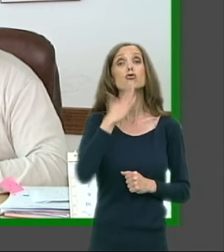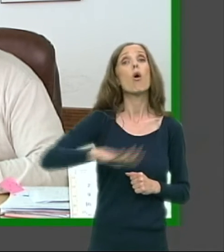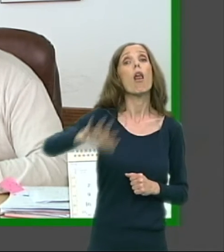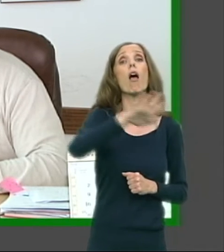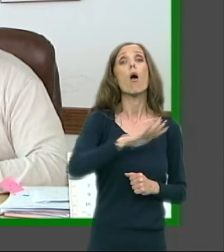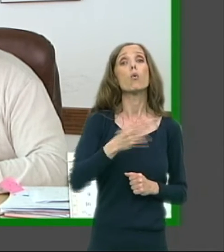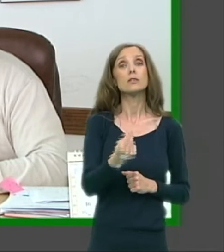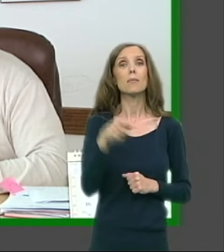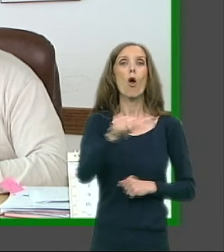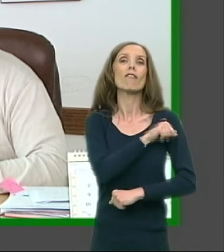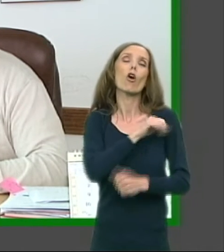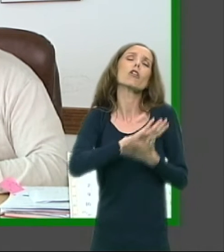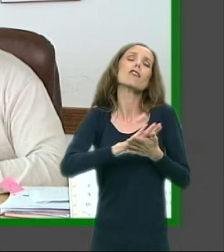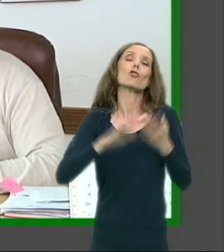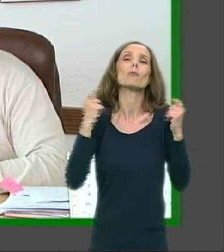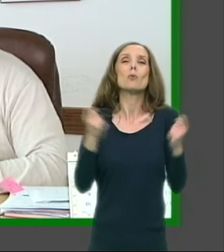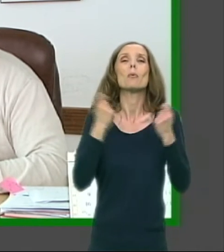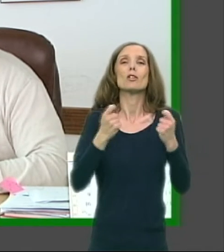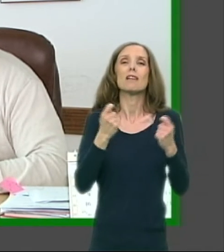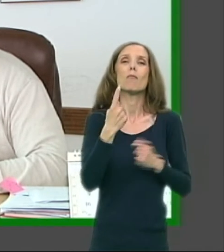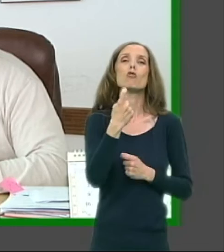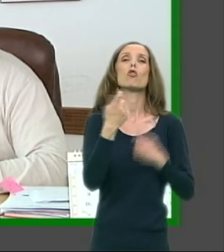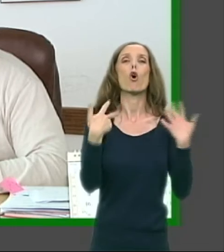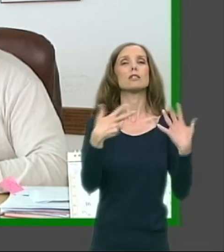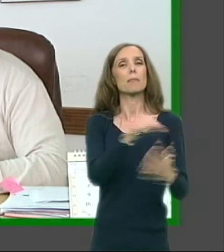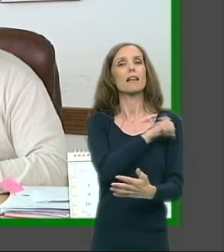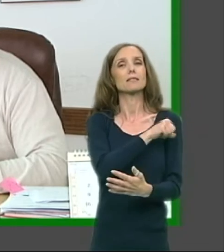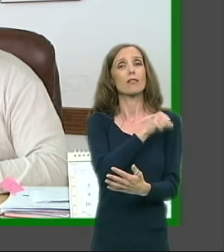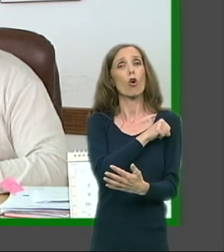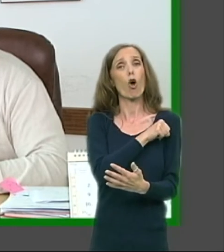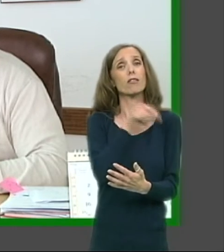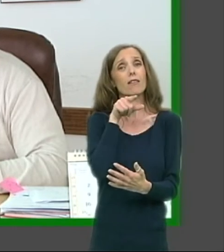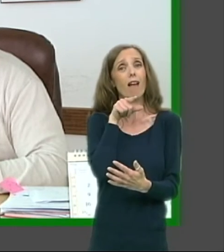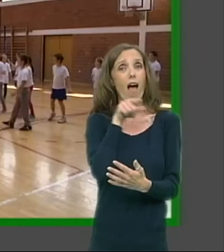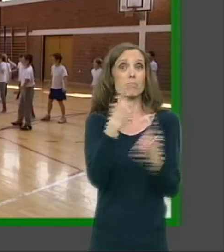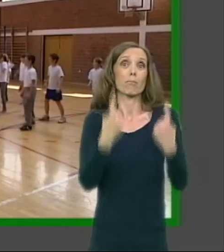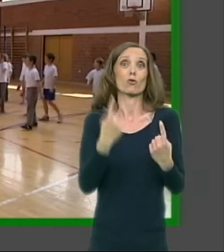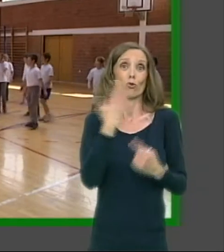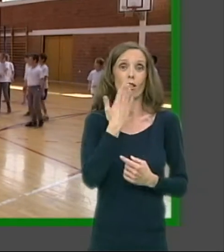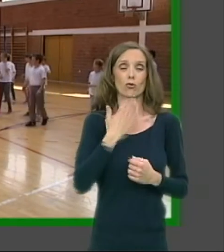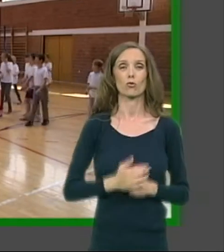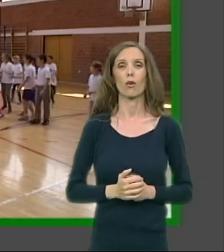Ove godine skromno ćemo obeležiti jubilej 180 godina postojanja.